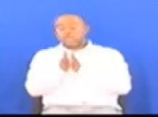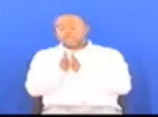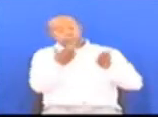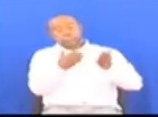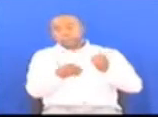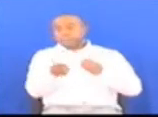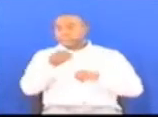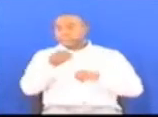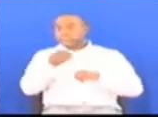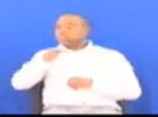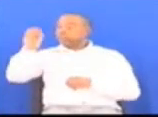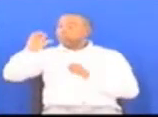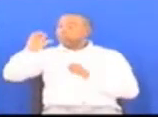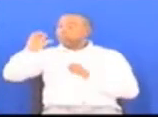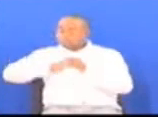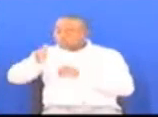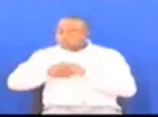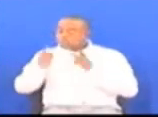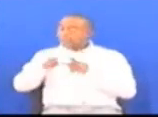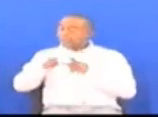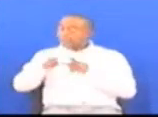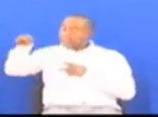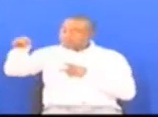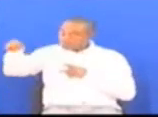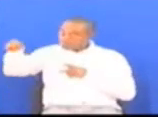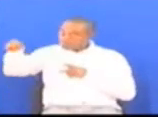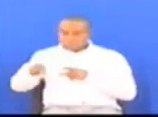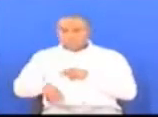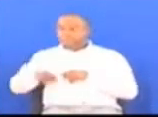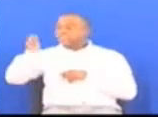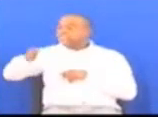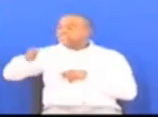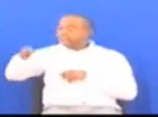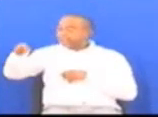Tunakuhakikishia kwamba tutakurudisha hapo kwenye kiti, maana